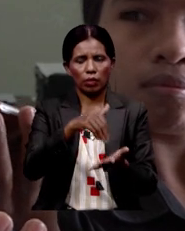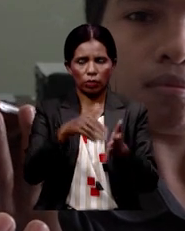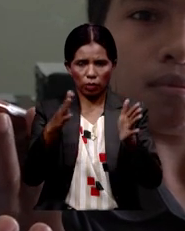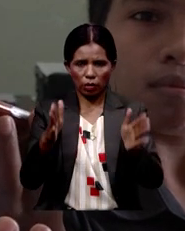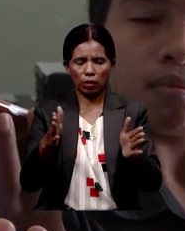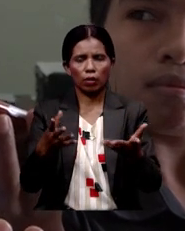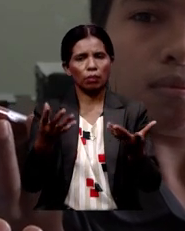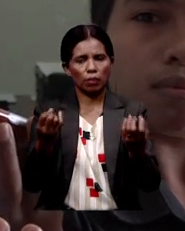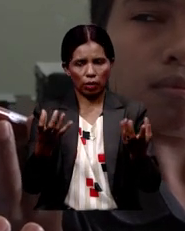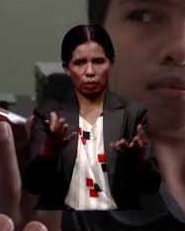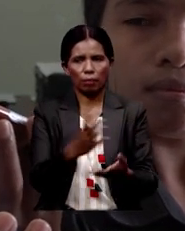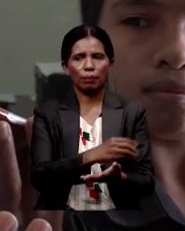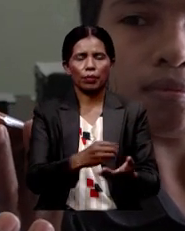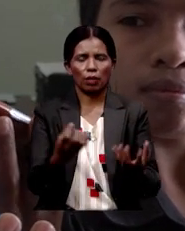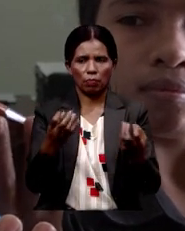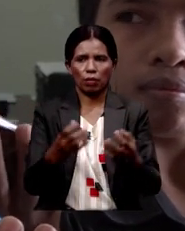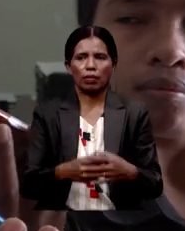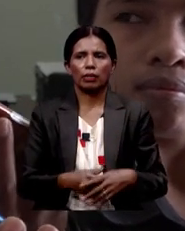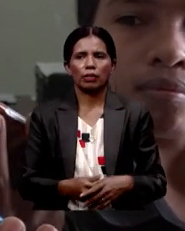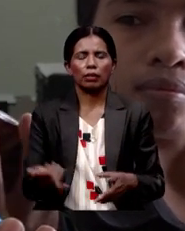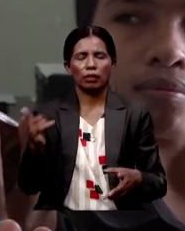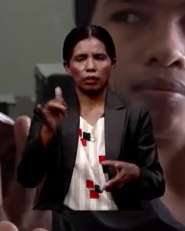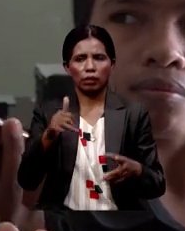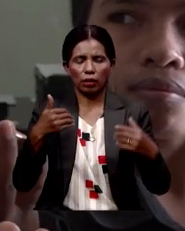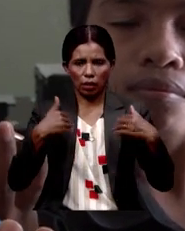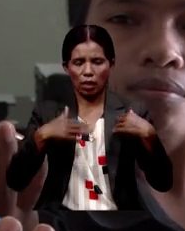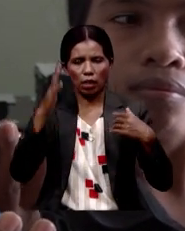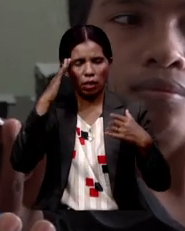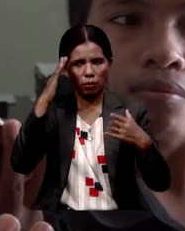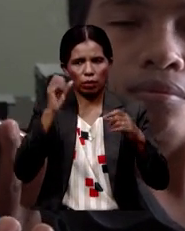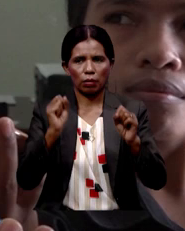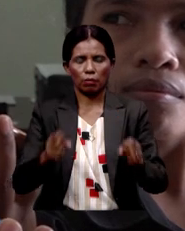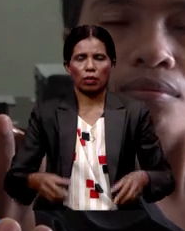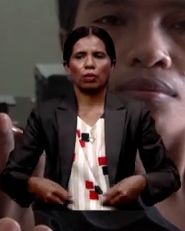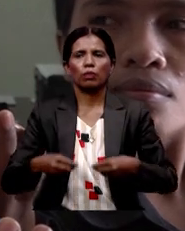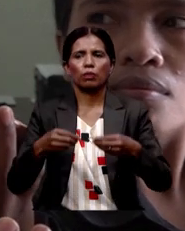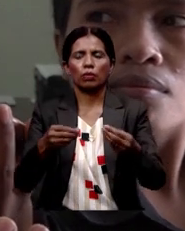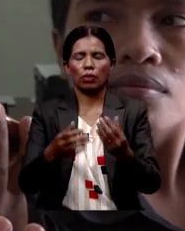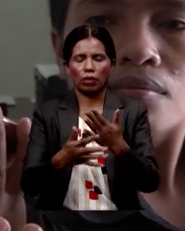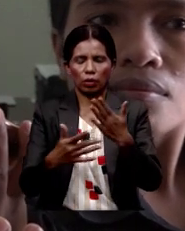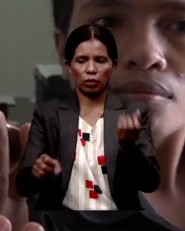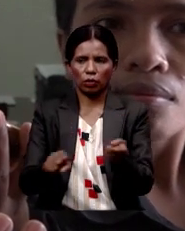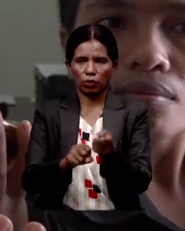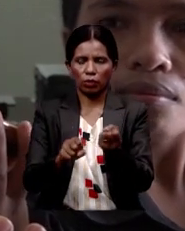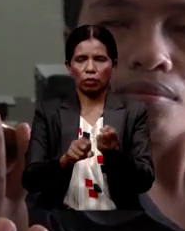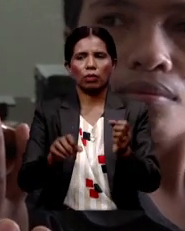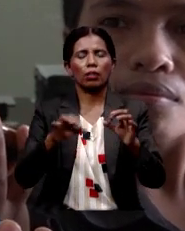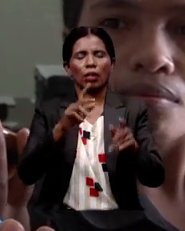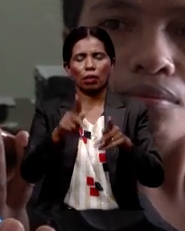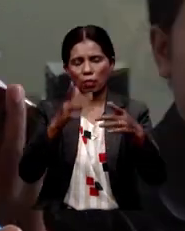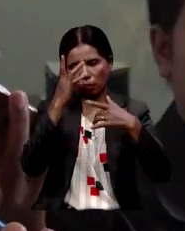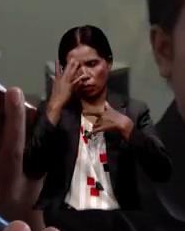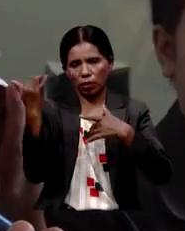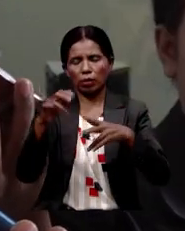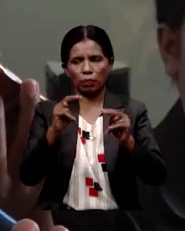iha ne barak ne be sira iha na hano in parabele atu forang ho di suporta ba fabi pasiensia ne be